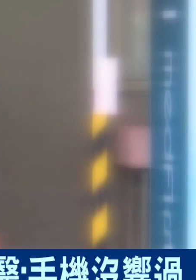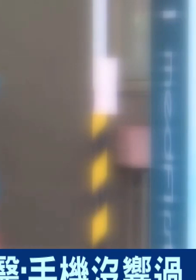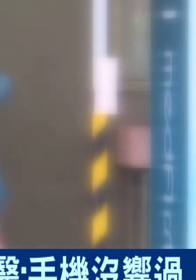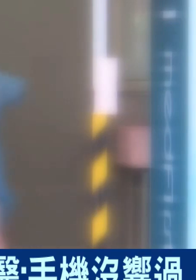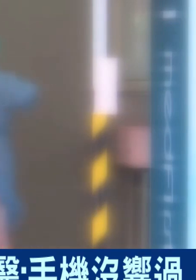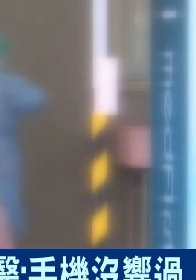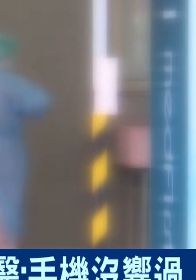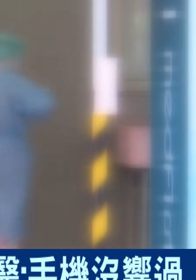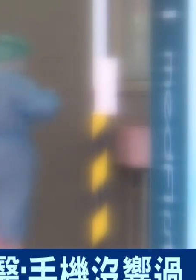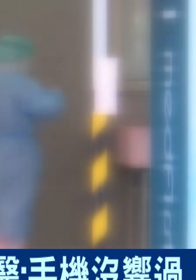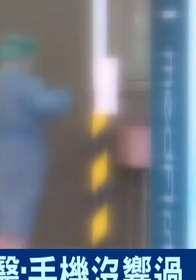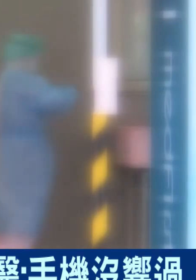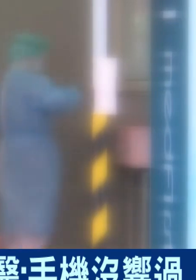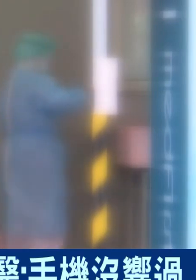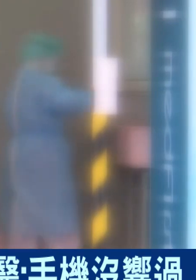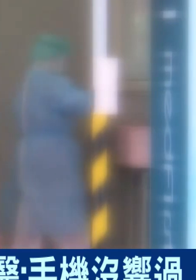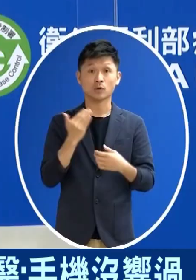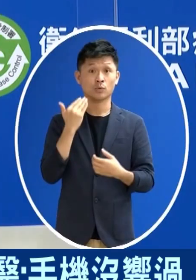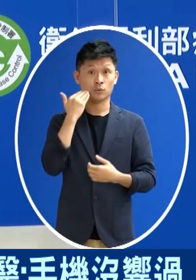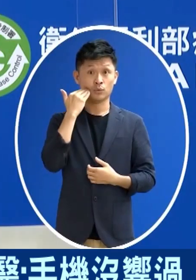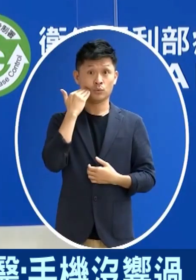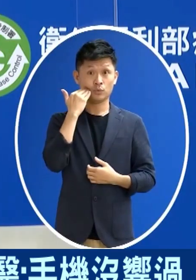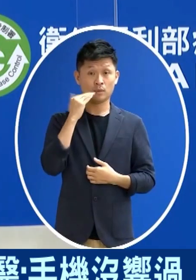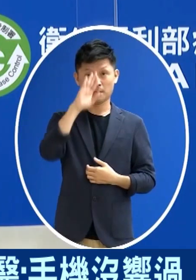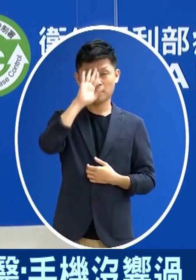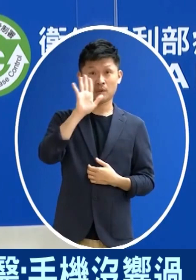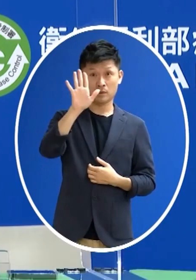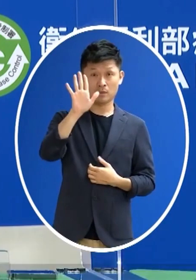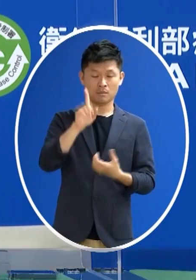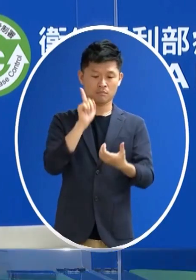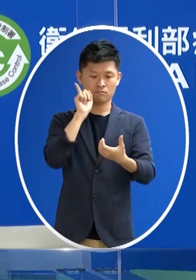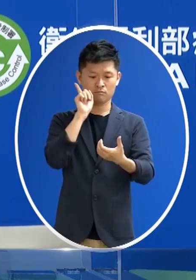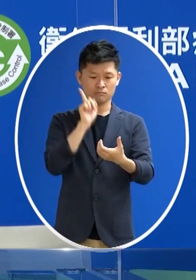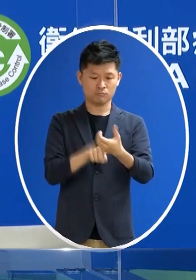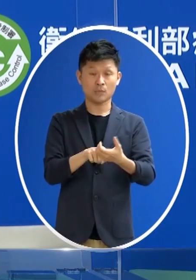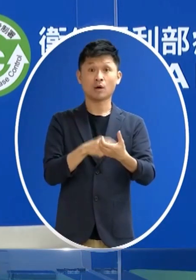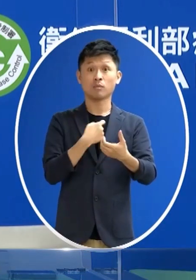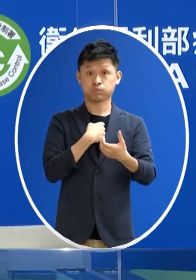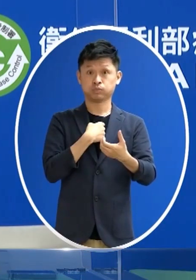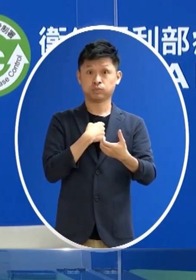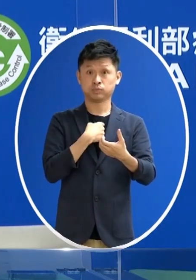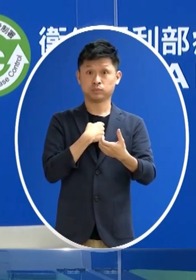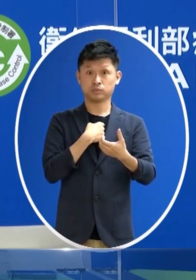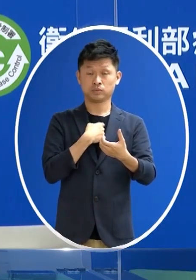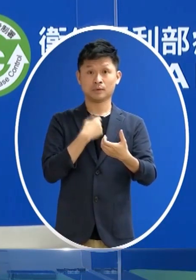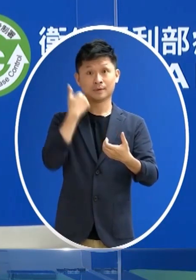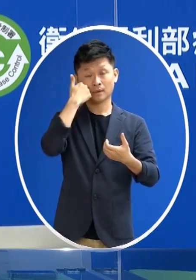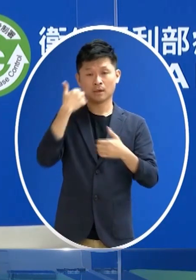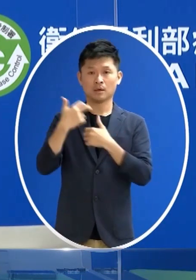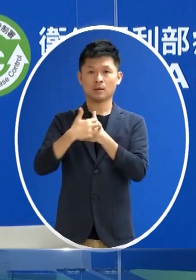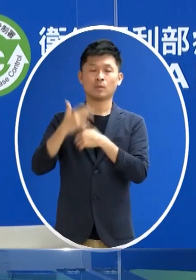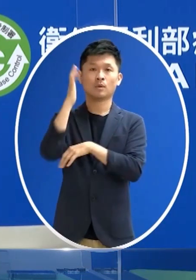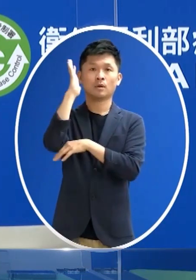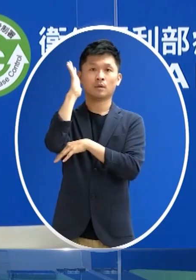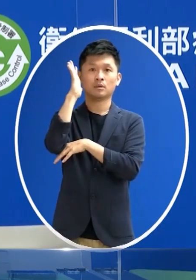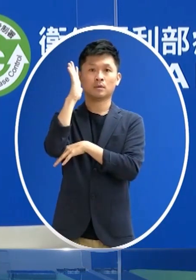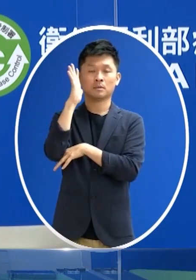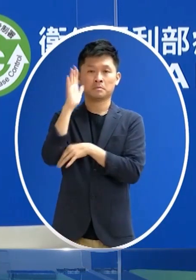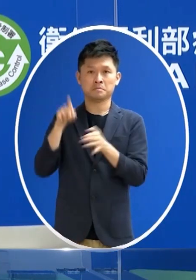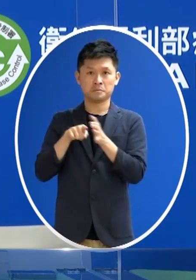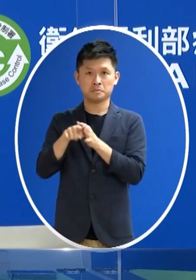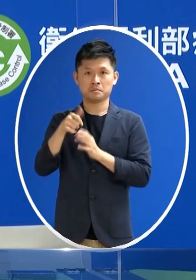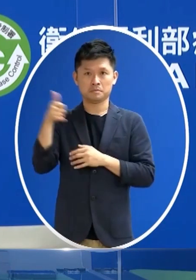这样真的有办法达到市井效果吗？ 确诊者要启动，必须要由卫政的人员来做处